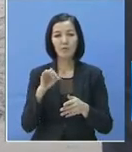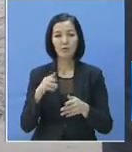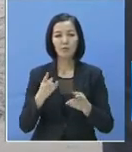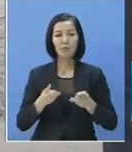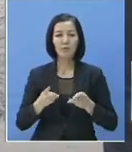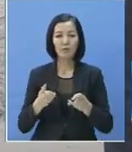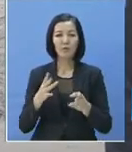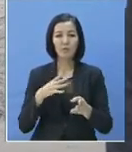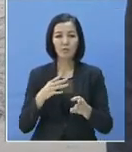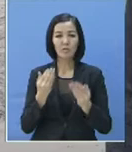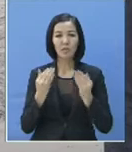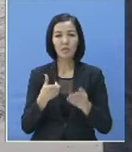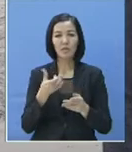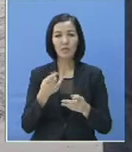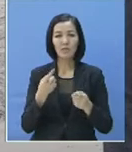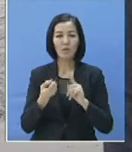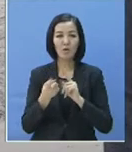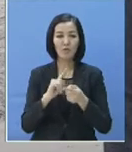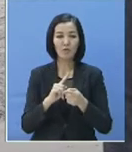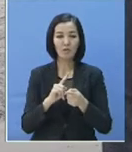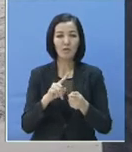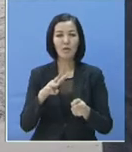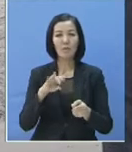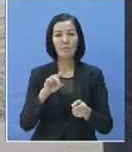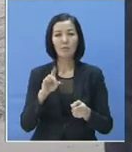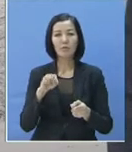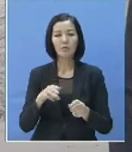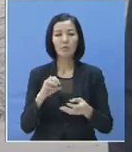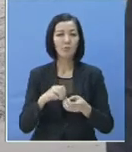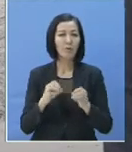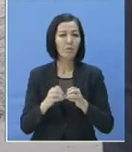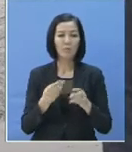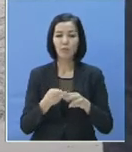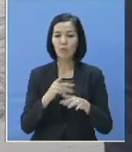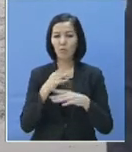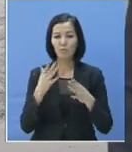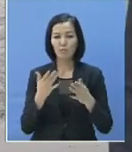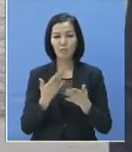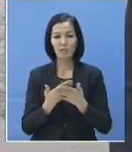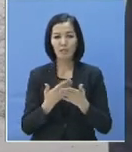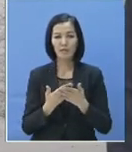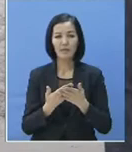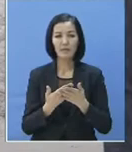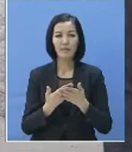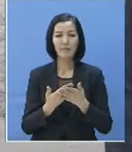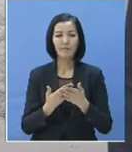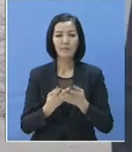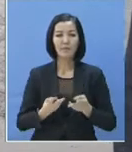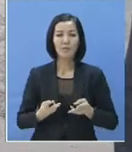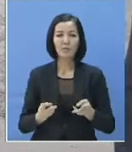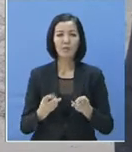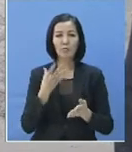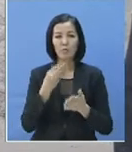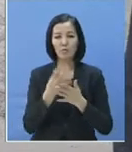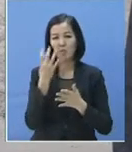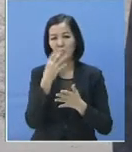болсақ, қазір газға көштік. Мазуттың проблемасы көп. Себебі оны мазутты жағу үшін оның өзін